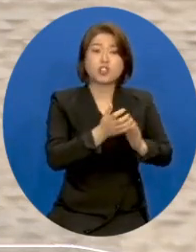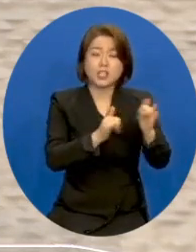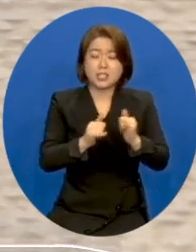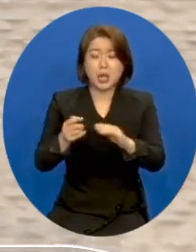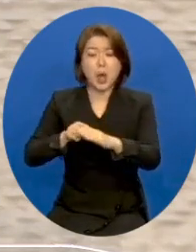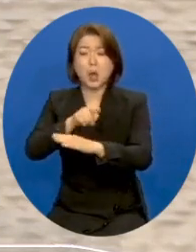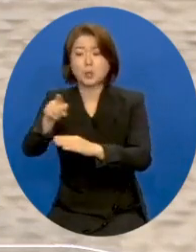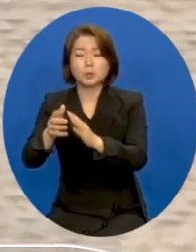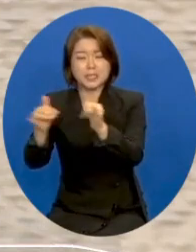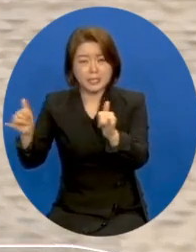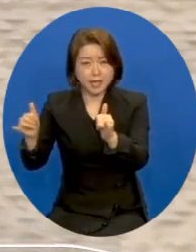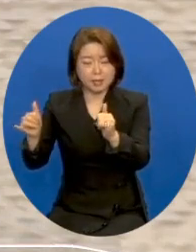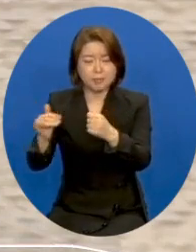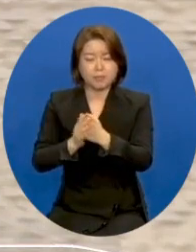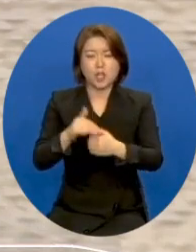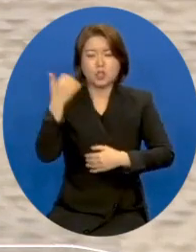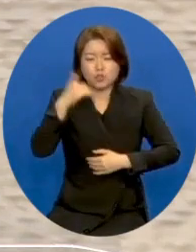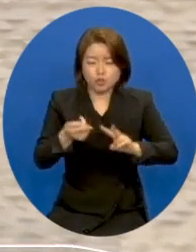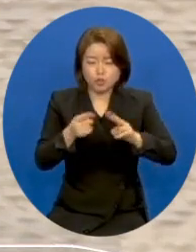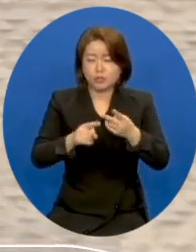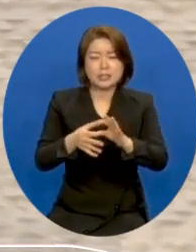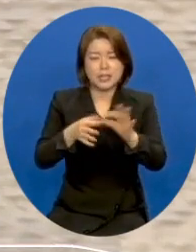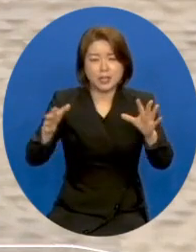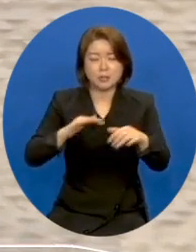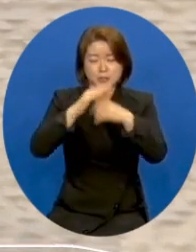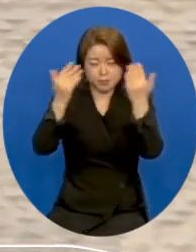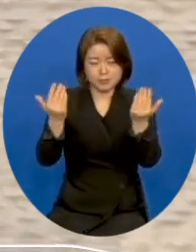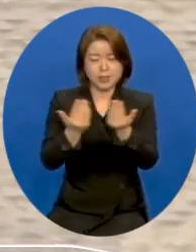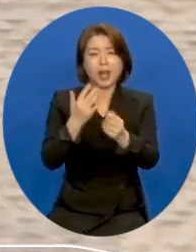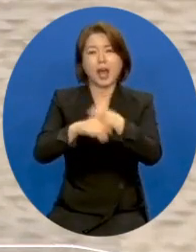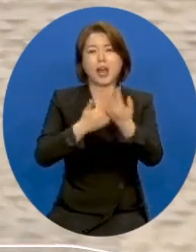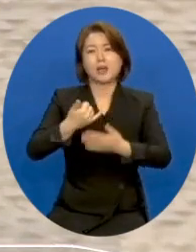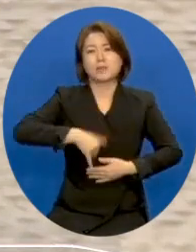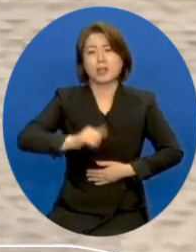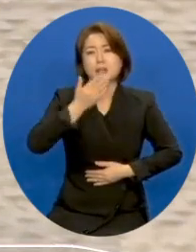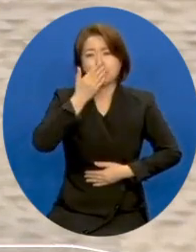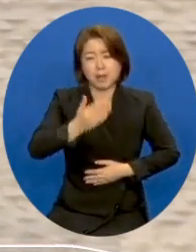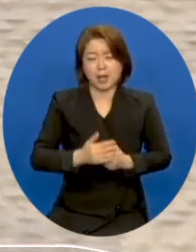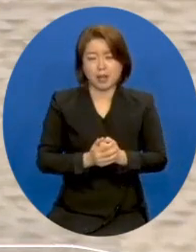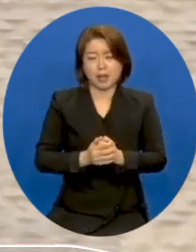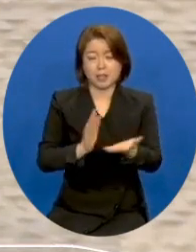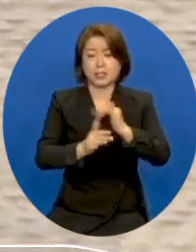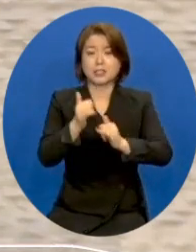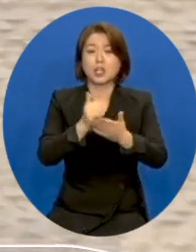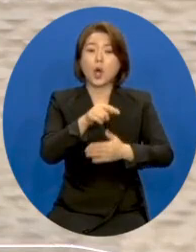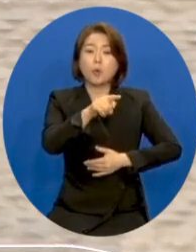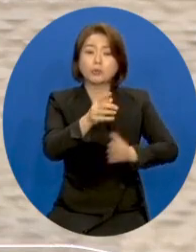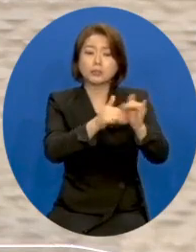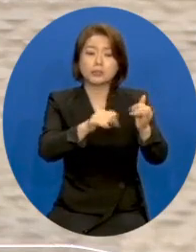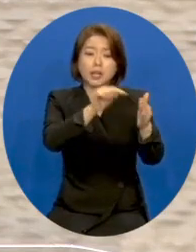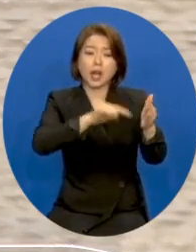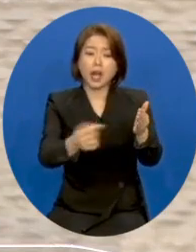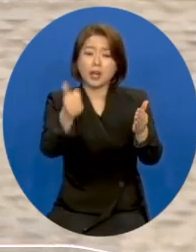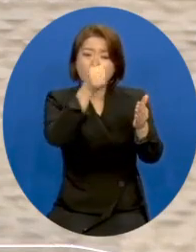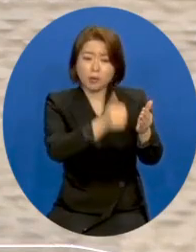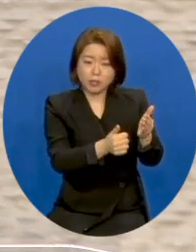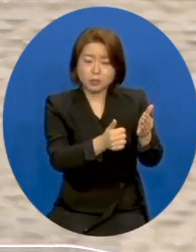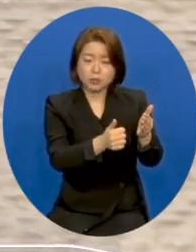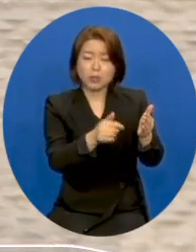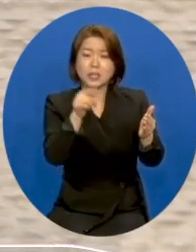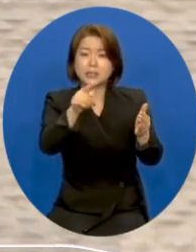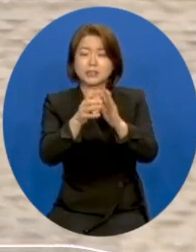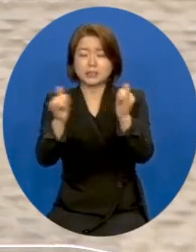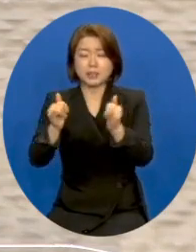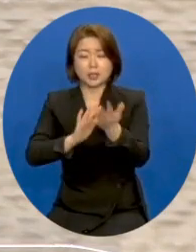이방인이나 누구나 다 하나님의 자녀가 되고 예수님은 그 사람 안에 거하시고 그 사람은